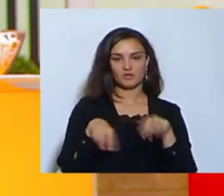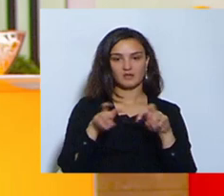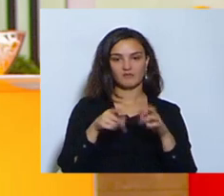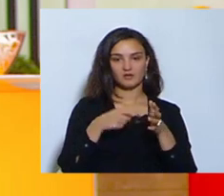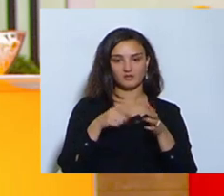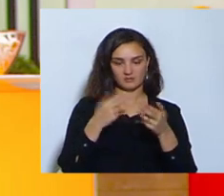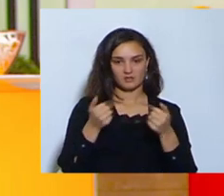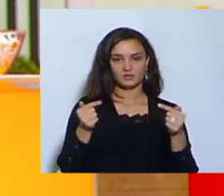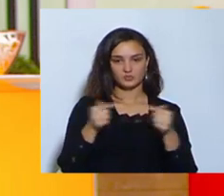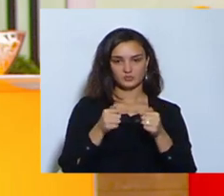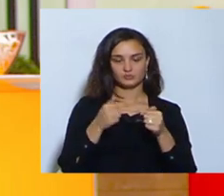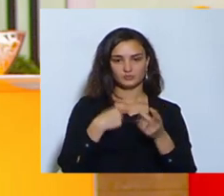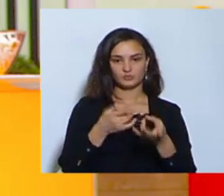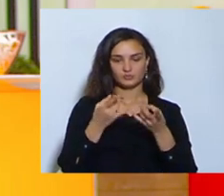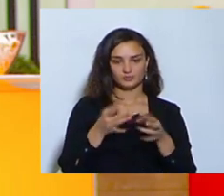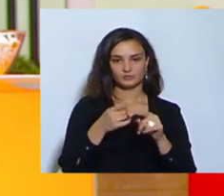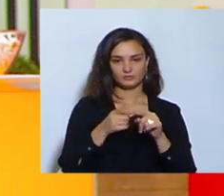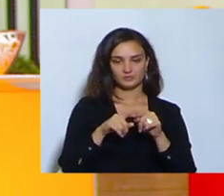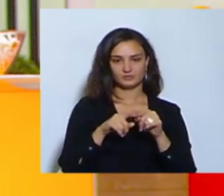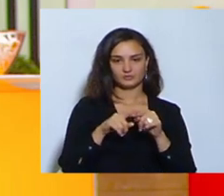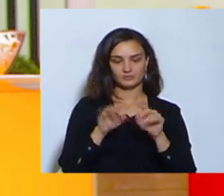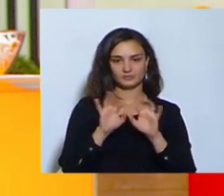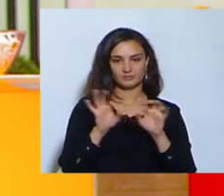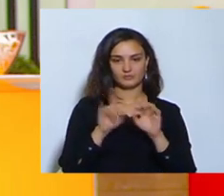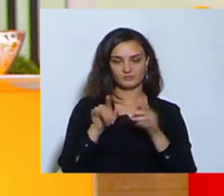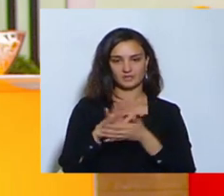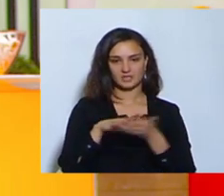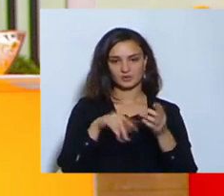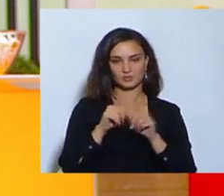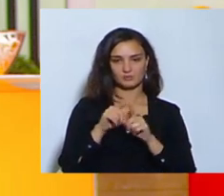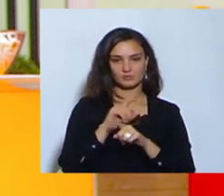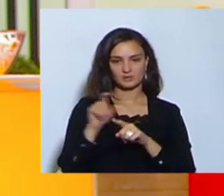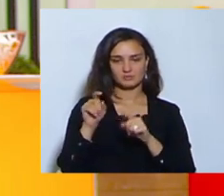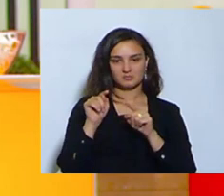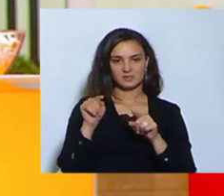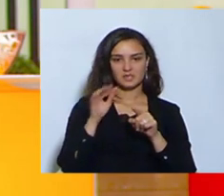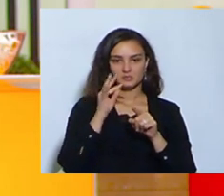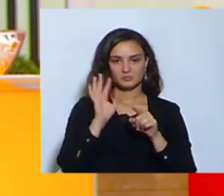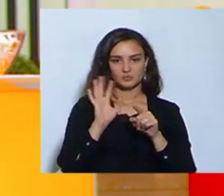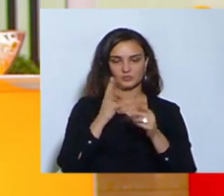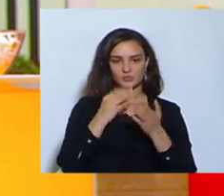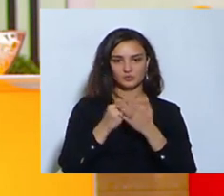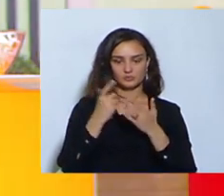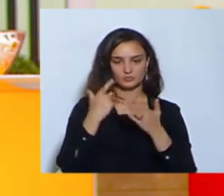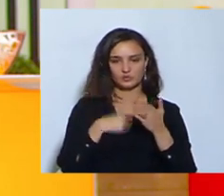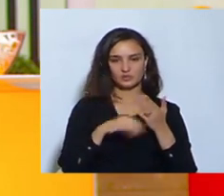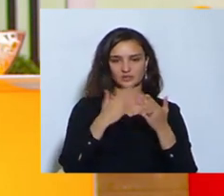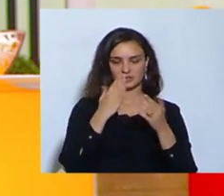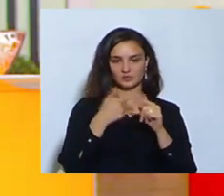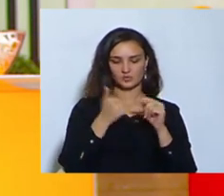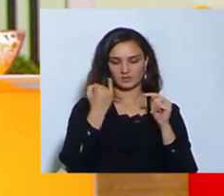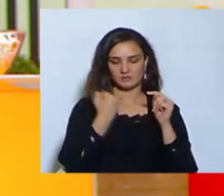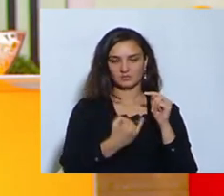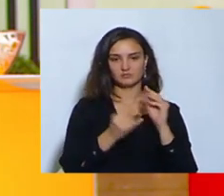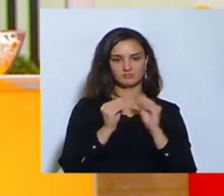ადასტურებს და მეთანხმებით მე ხა უბრალოდ პროვოცირებას გიკეთებთ რომ თქვენ გააგრძელოთ ეს ფრაზა. მათ არ მოსწონთ საკუთარი ორეული და როგორი გამხდრებიც